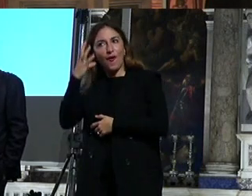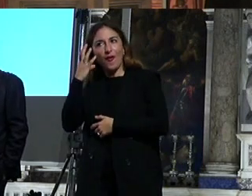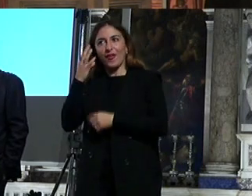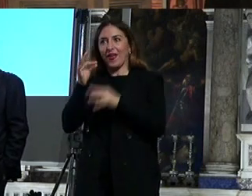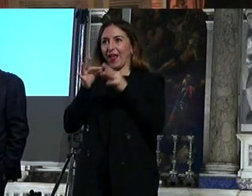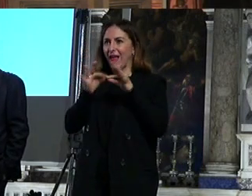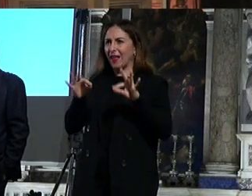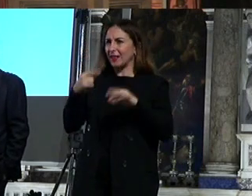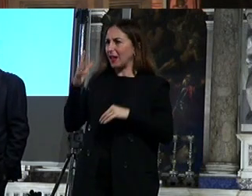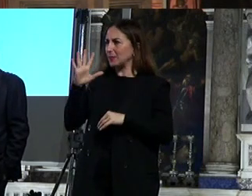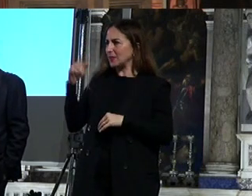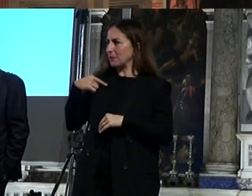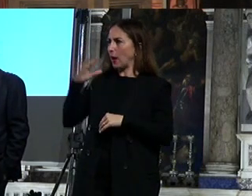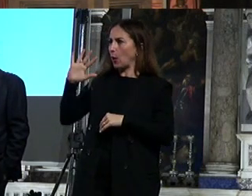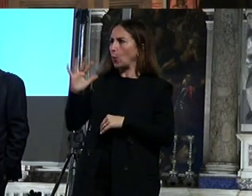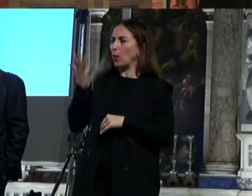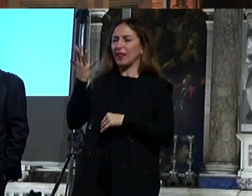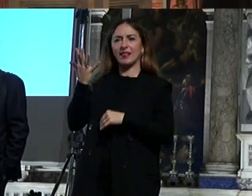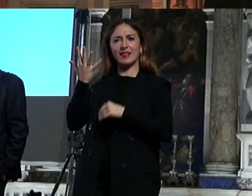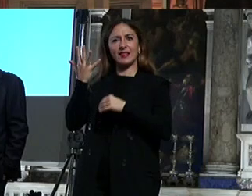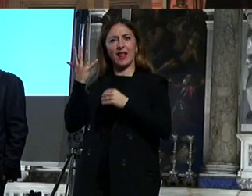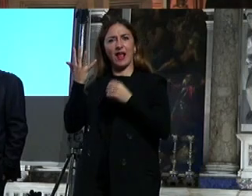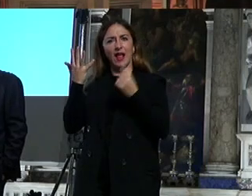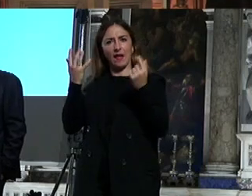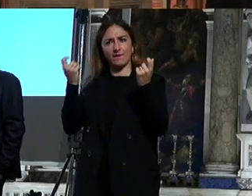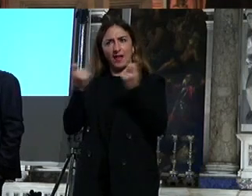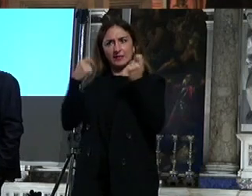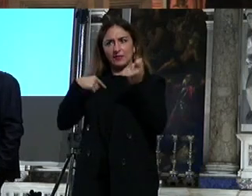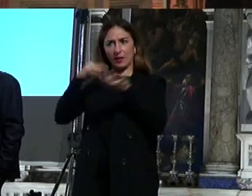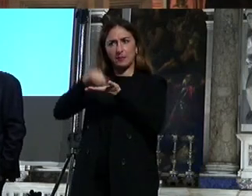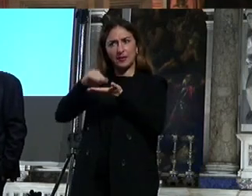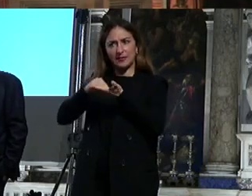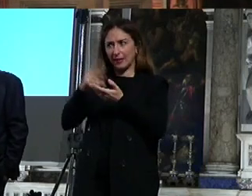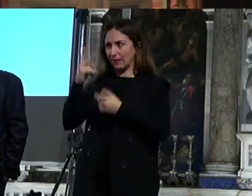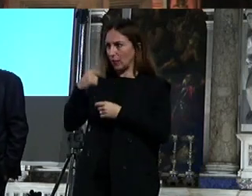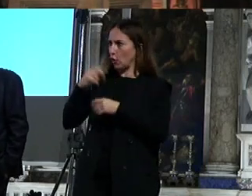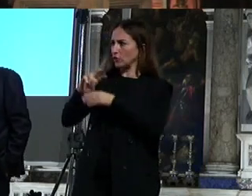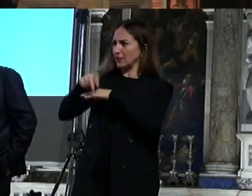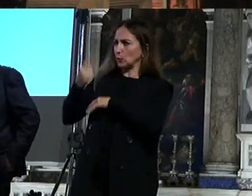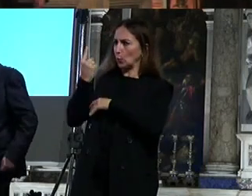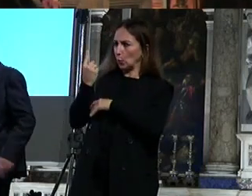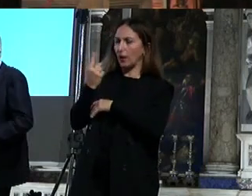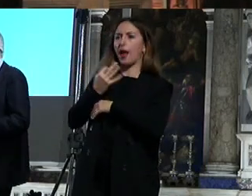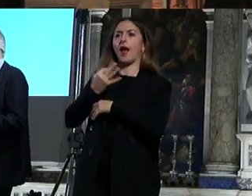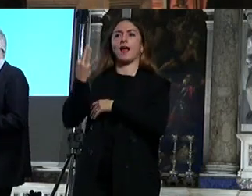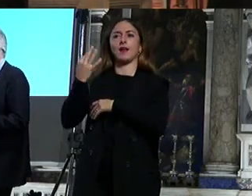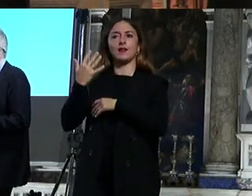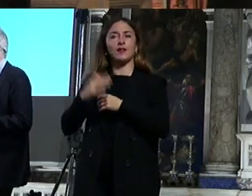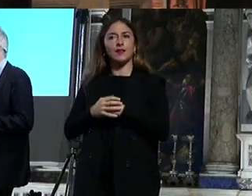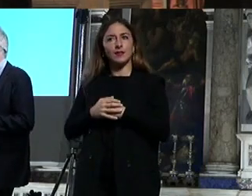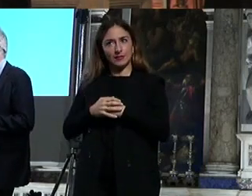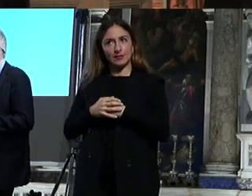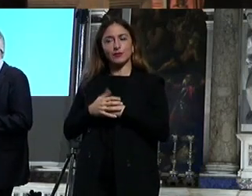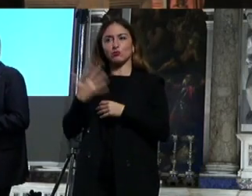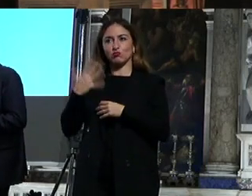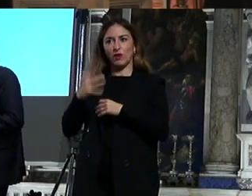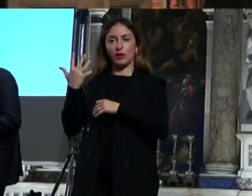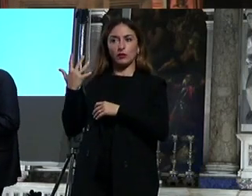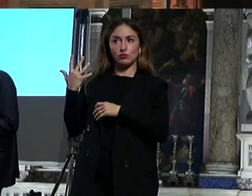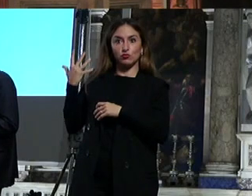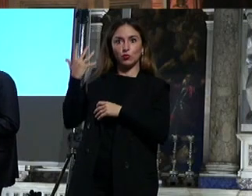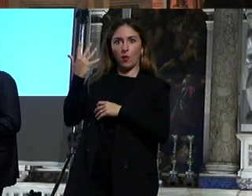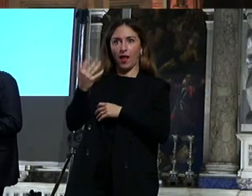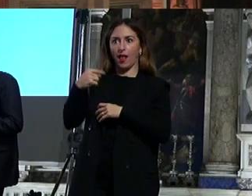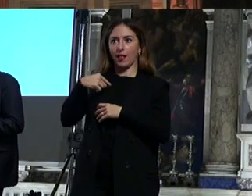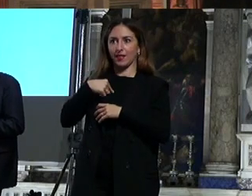alla quinta edizione io, saltandone una. Sì. Sono alla quinta edizione, quindi è già un lustro che con